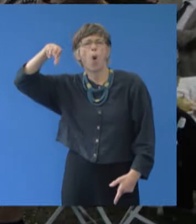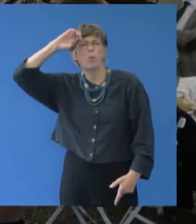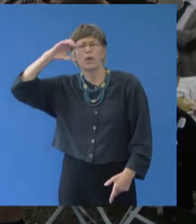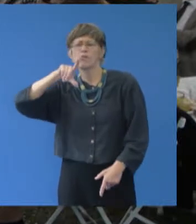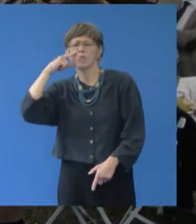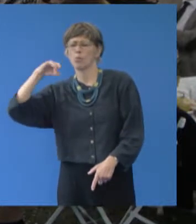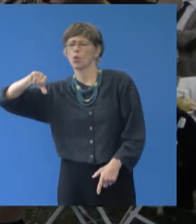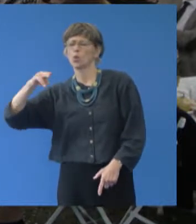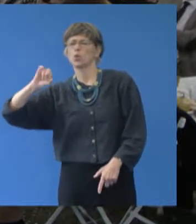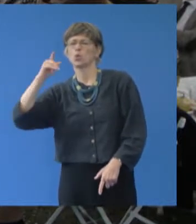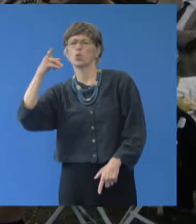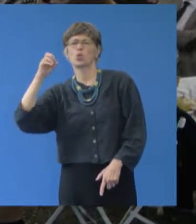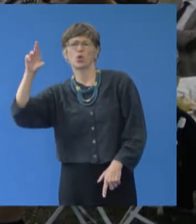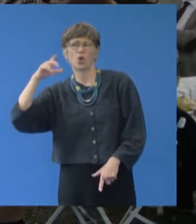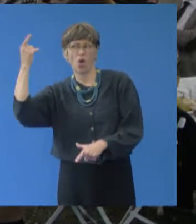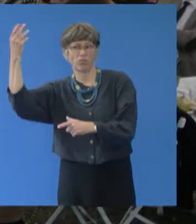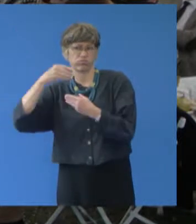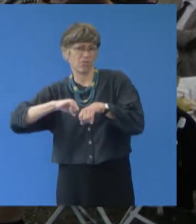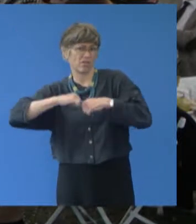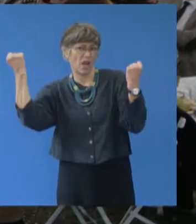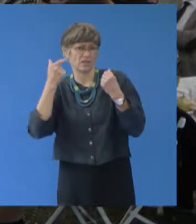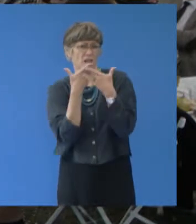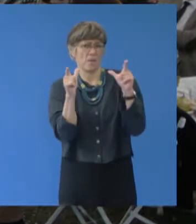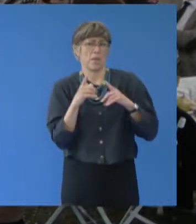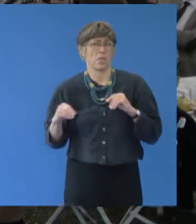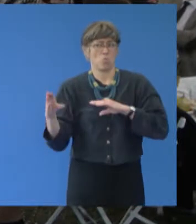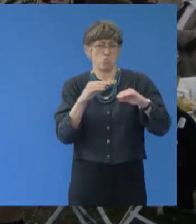permettra de garder cette paix, cette liberté des peuples.